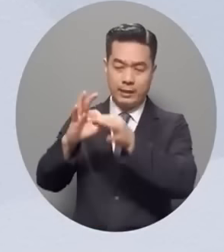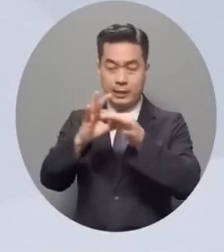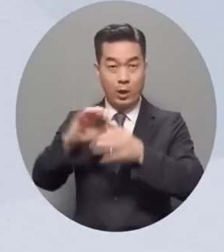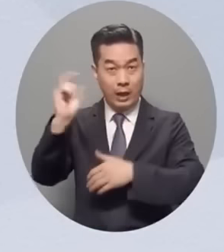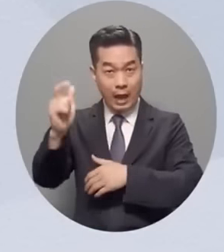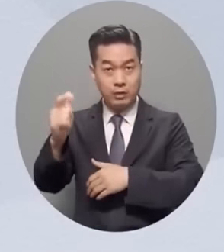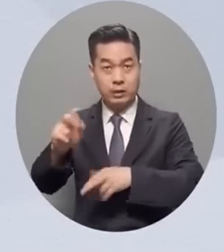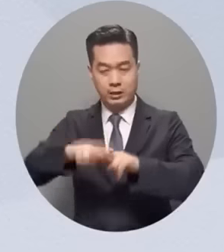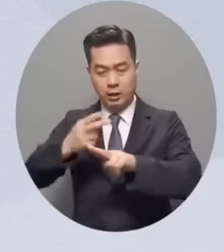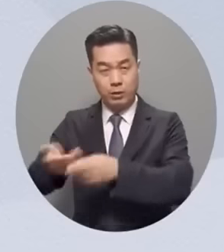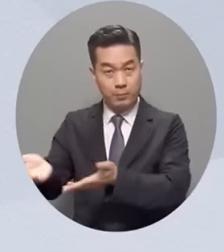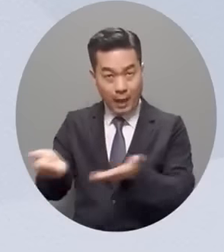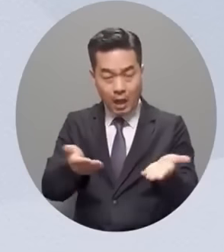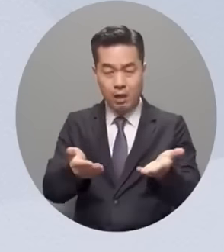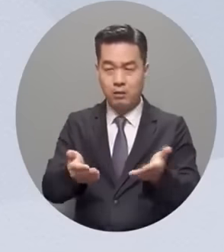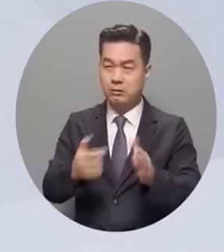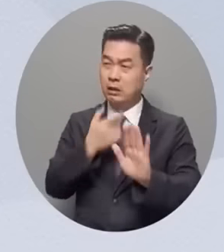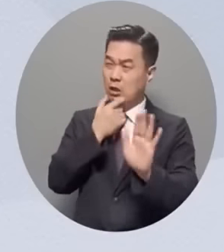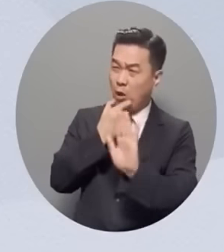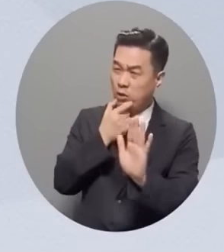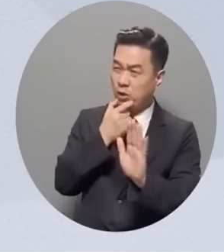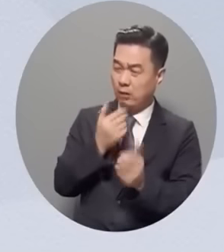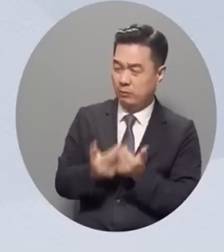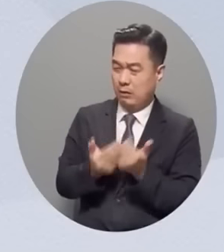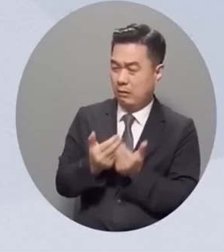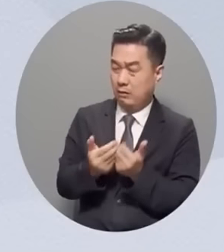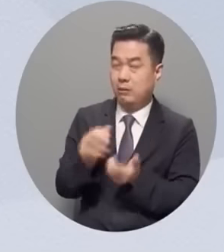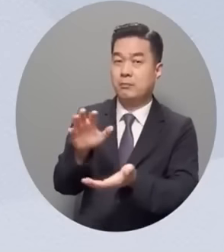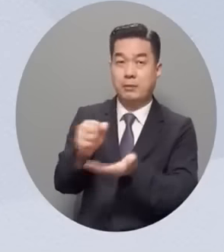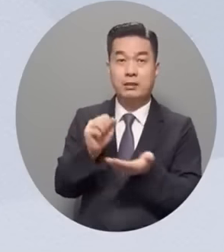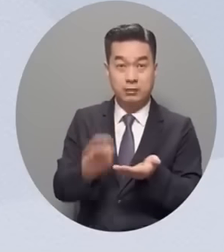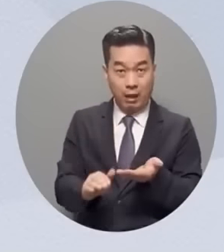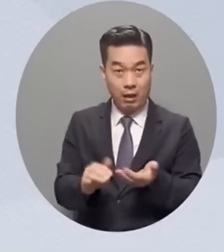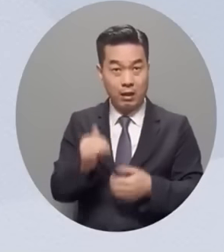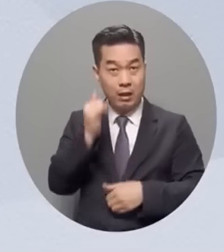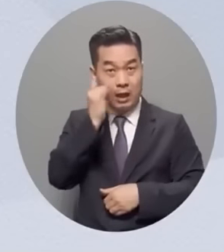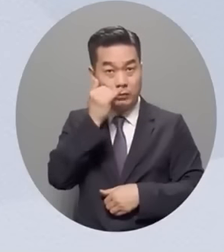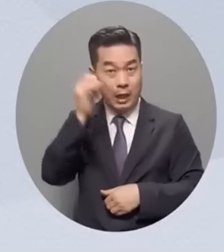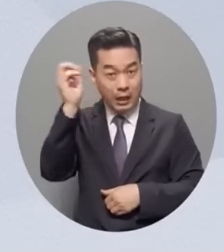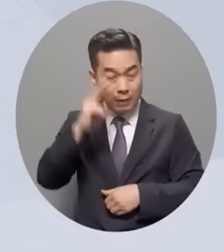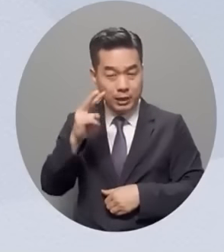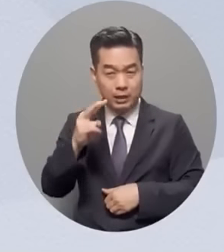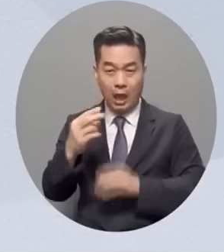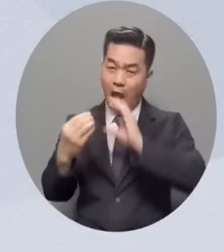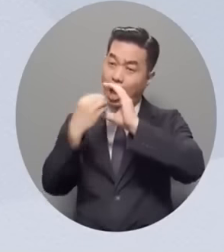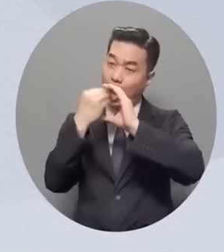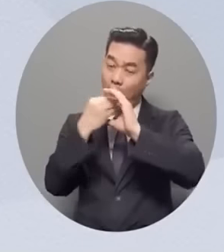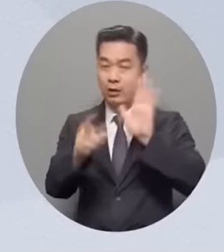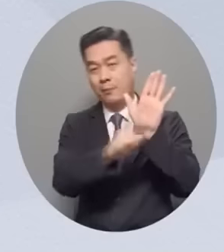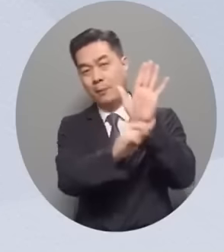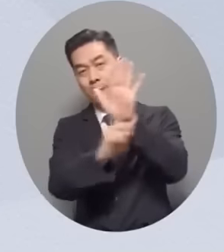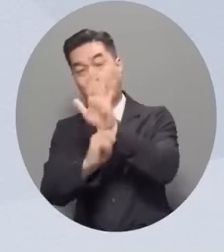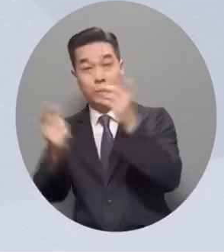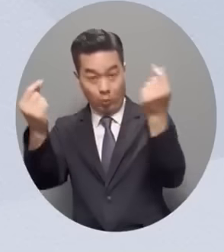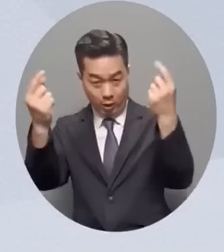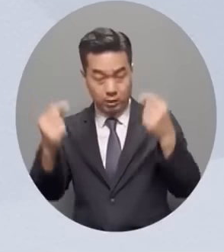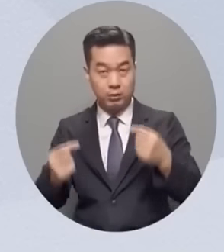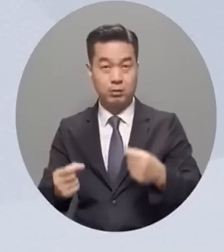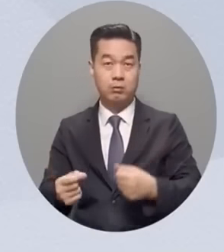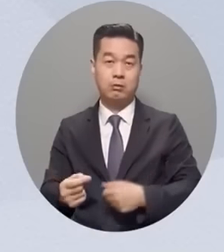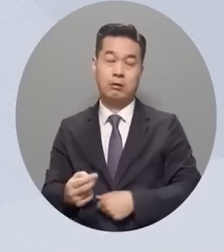평범한 가정주부가 거절하기 민망해 받았는데 아주머니가 갑자기 뇌물을 받았다고 떠드는 것이라며